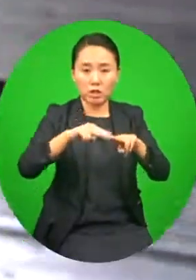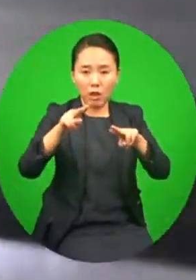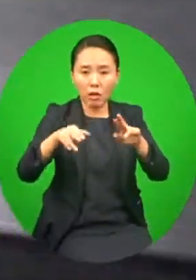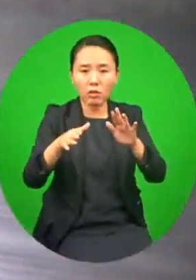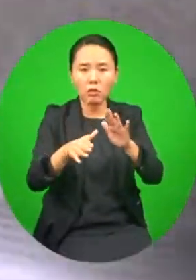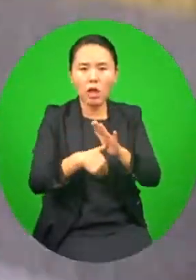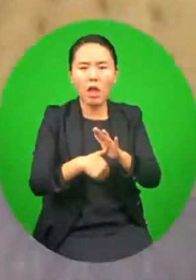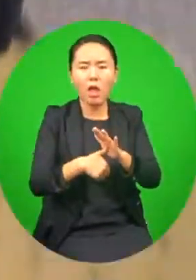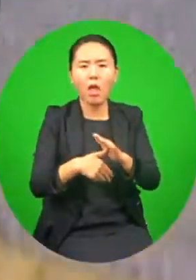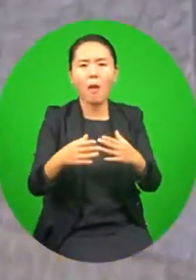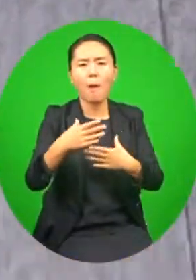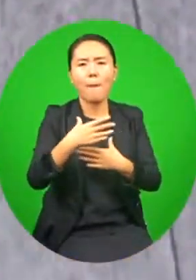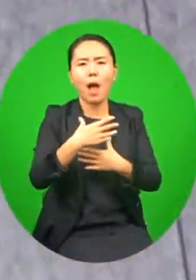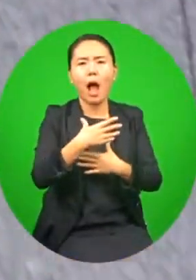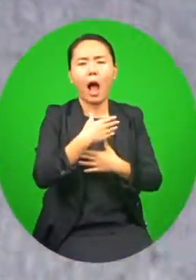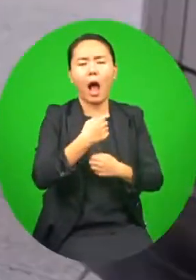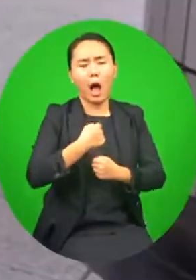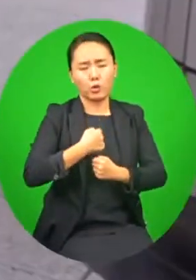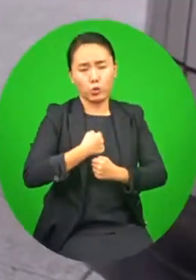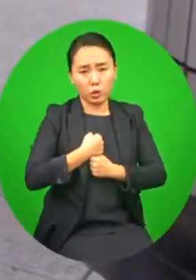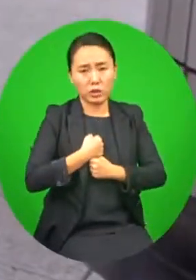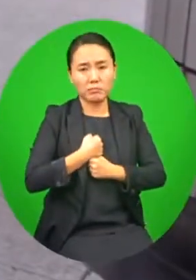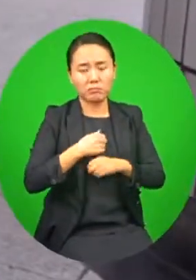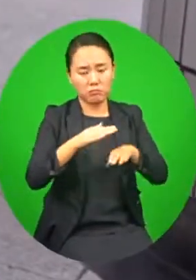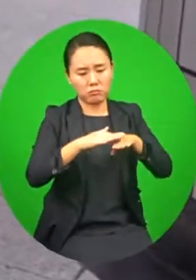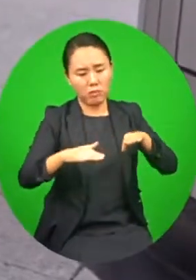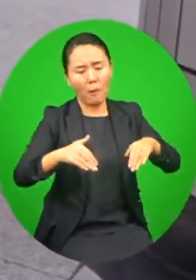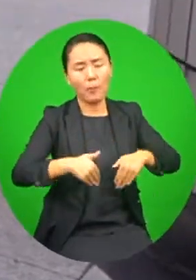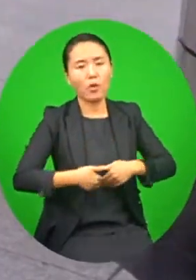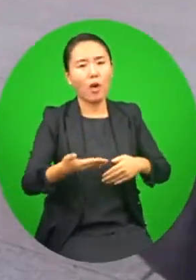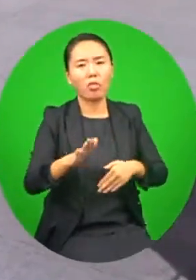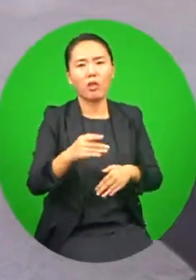필수. 그러나 이용할 방법이 마땅치 않습니다.